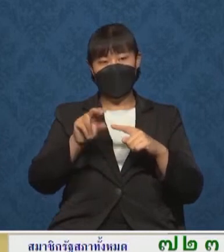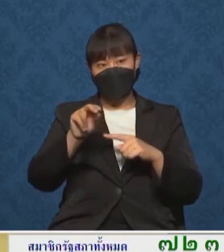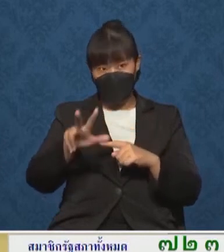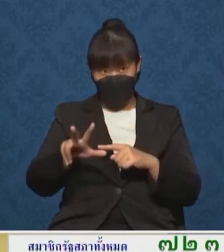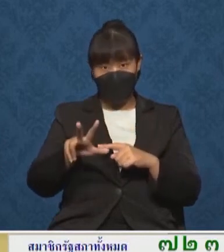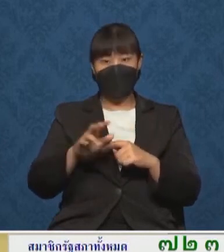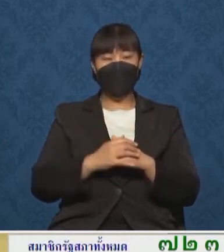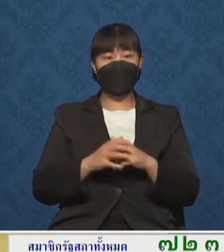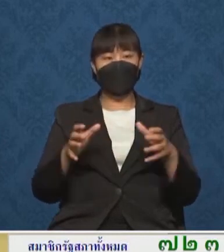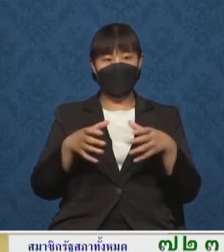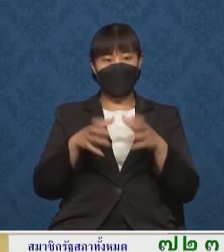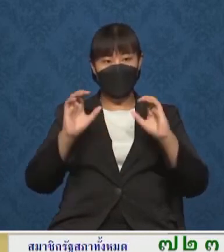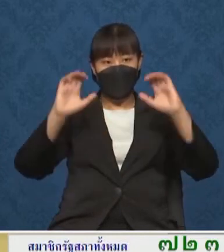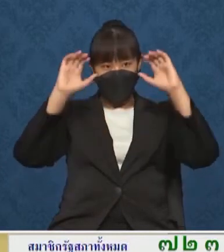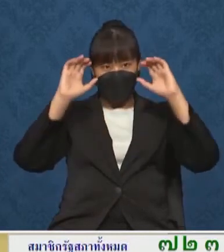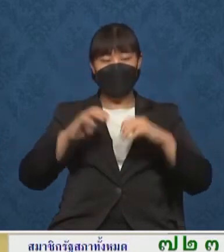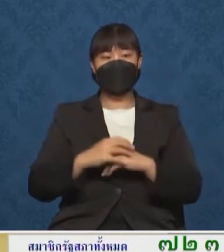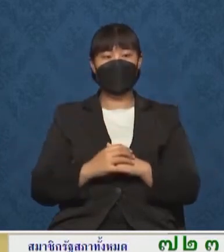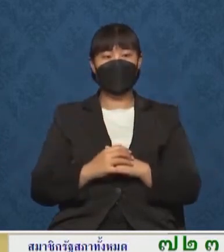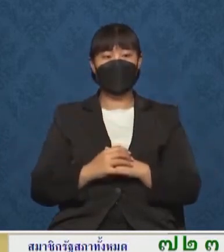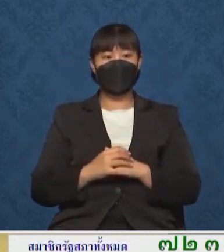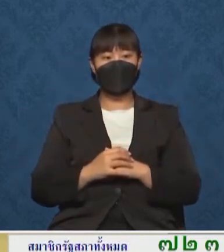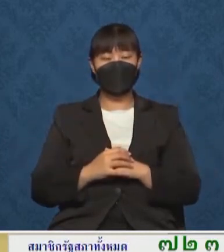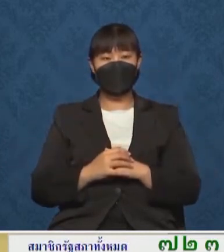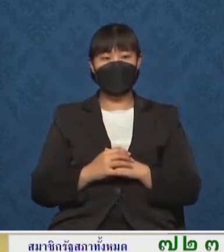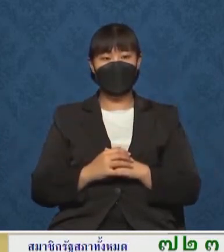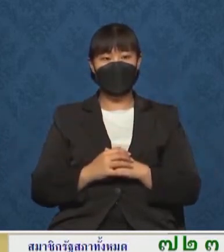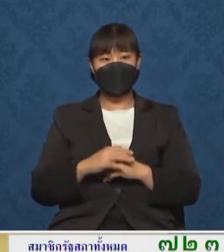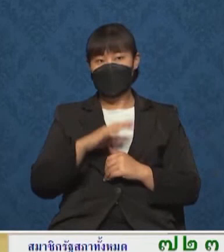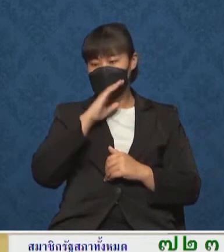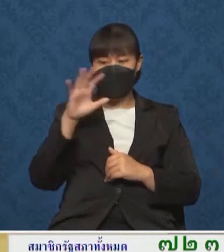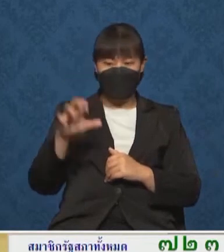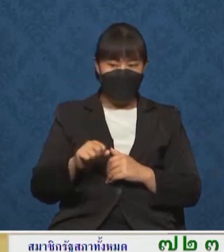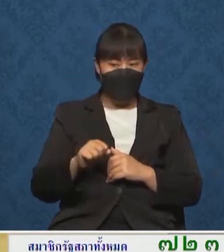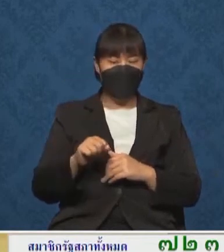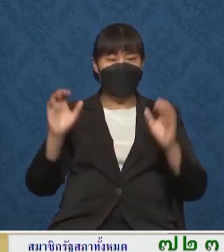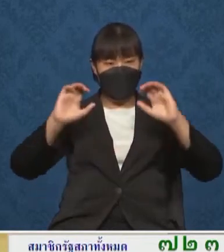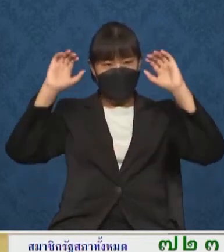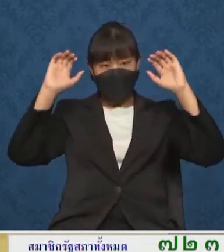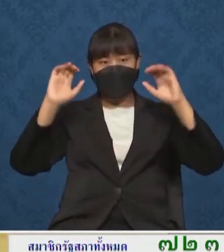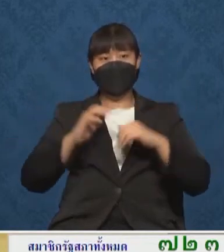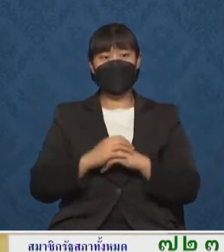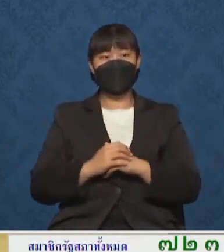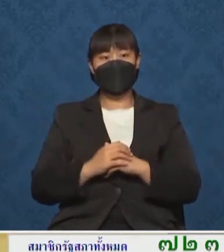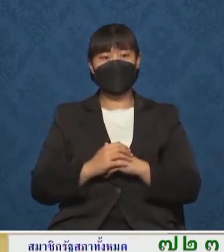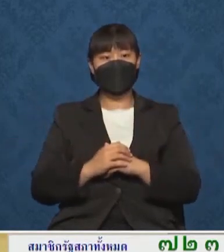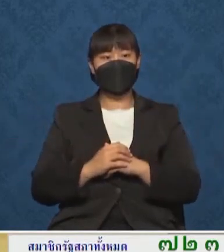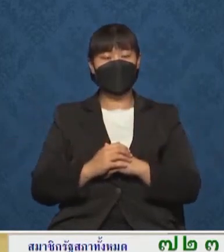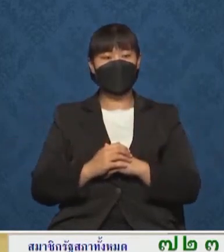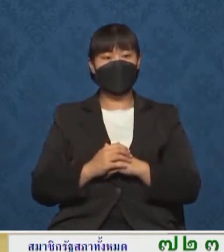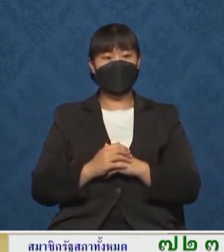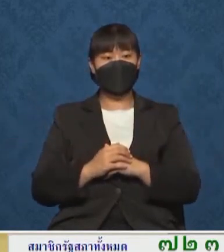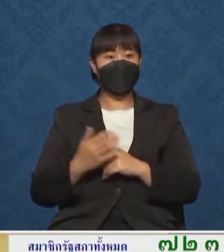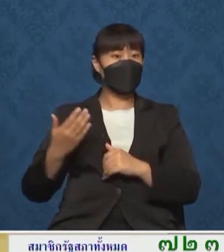ร้อยละ33เนี่ยเป็นกลุ่มข้าราชการนะครับซึ่งพอที่มาจากกลุ่มข้าราชการมาจากบรรดา